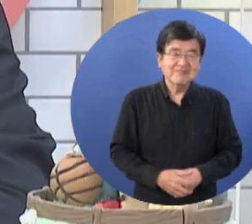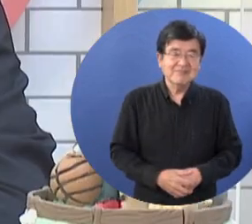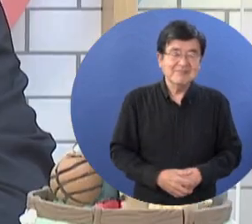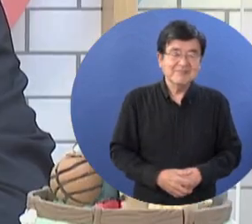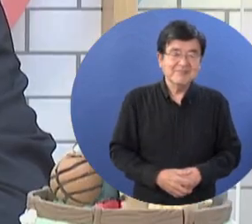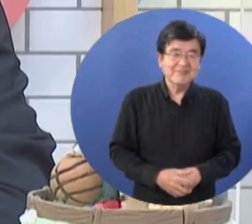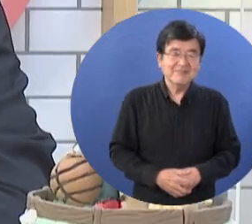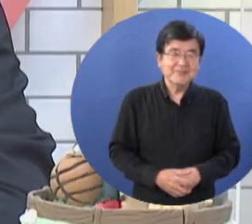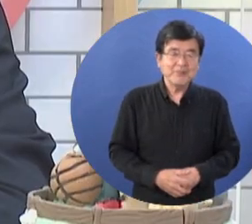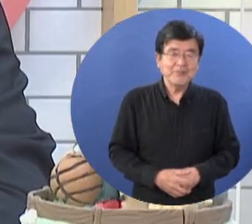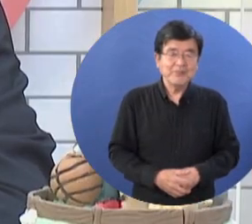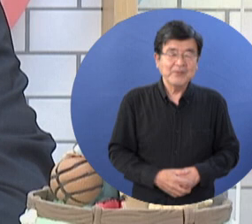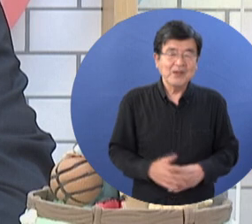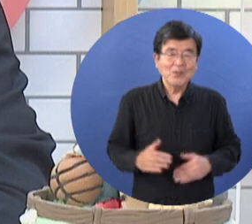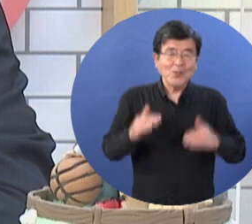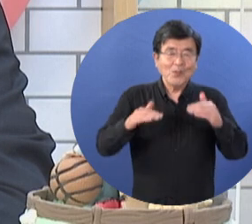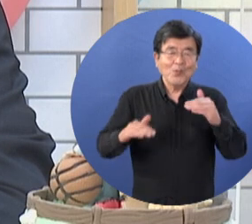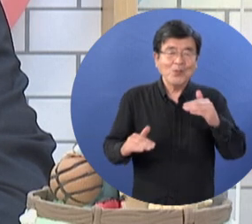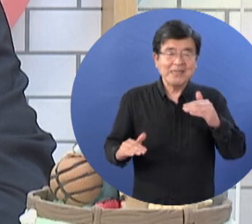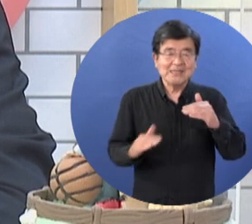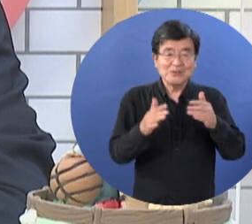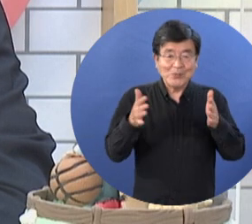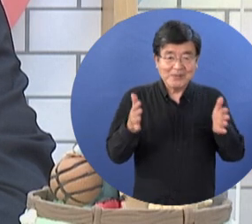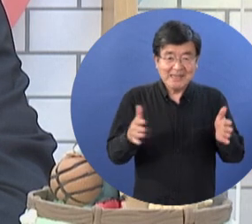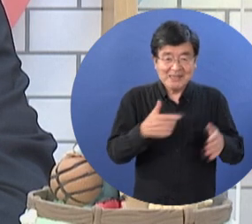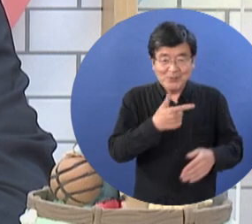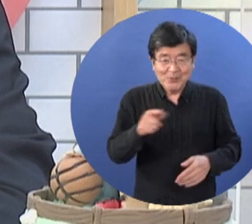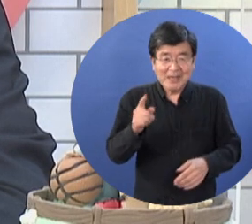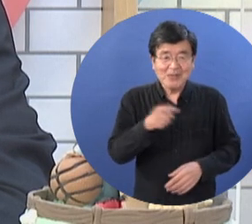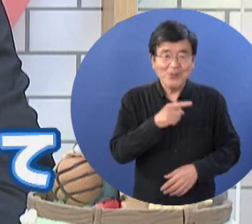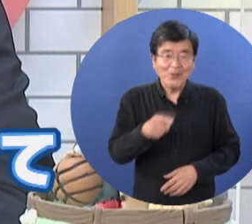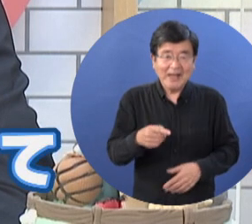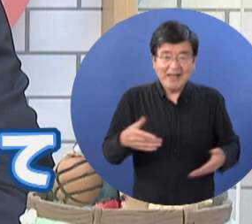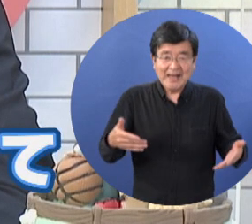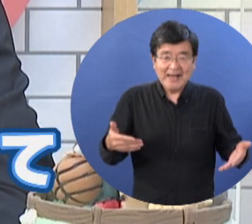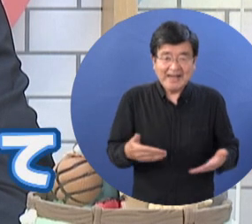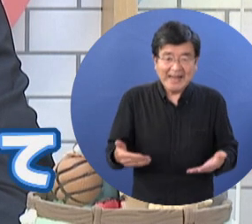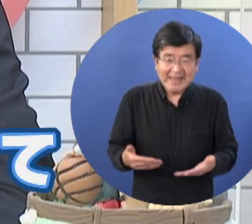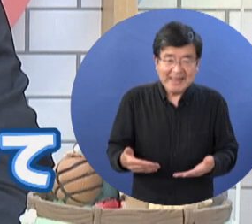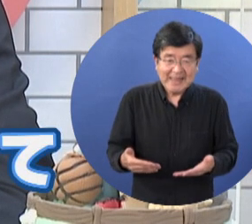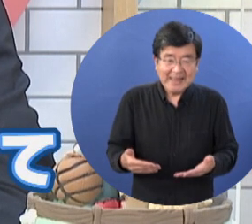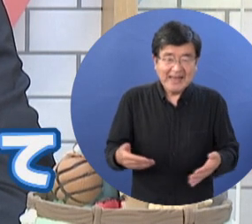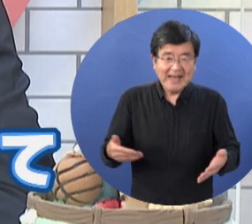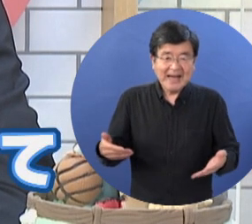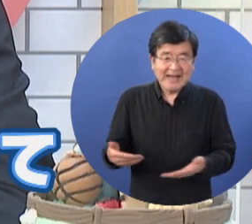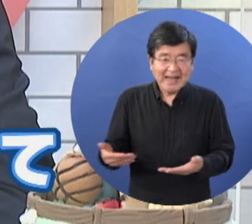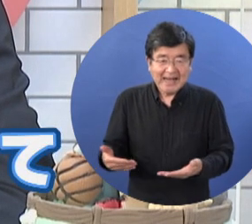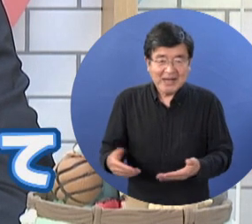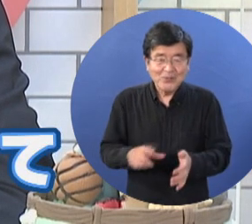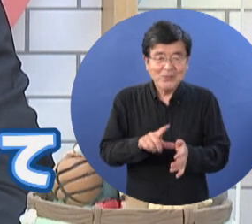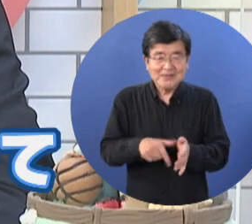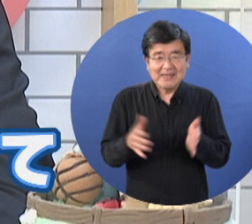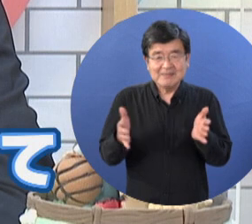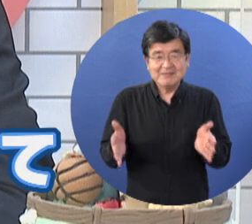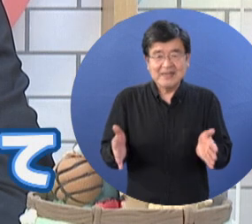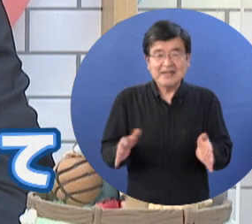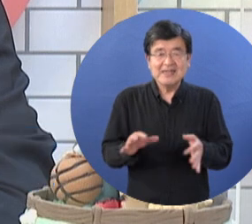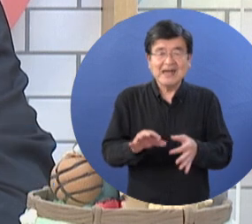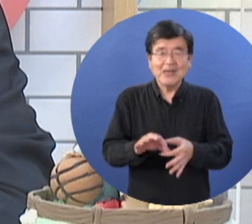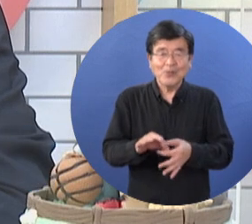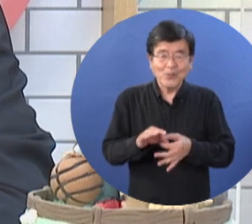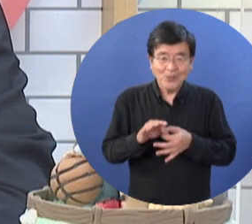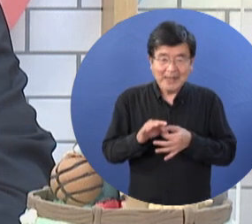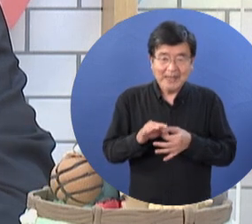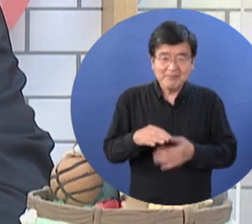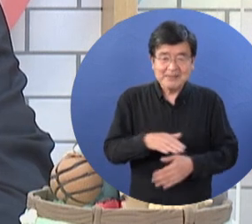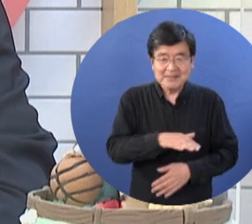うん、まあ、やっぱね本当高度成長期で、いろんな人がやっぱ新幹線でありとらゆる経済回してもう働き働